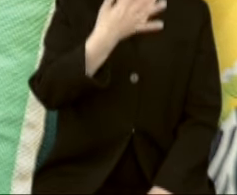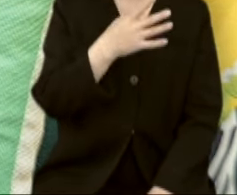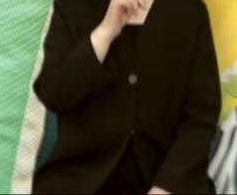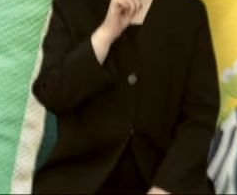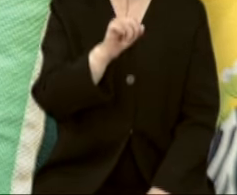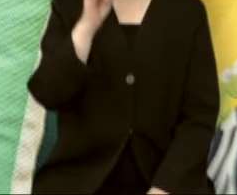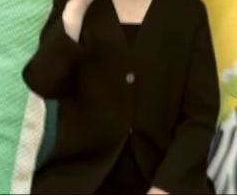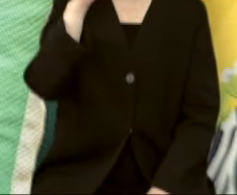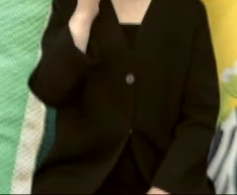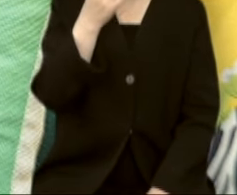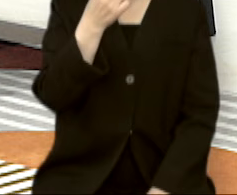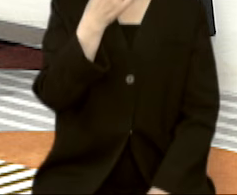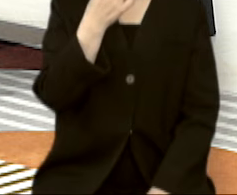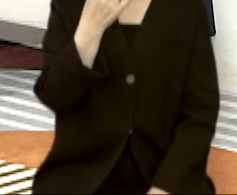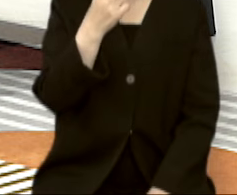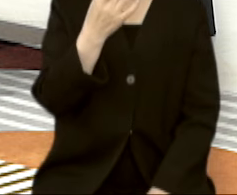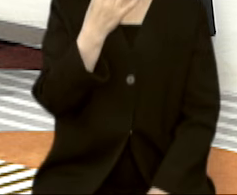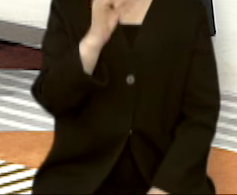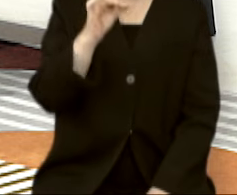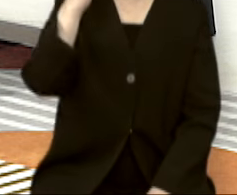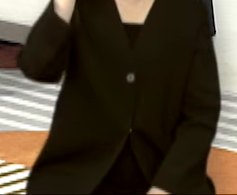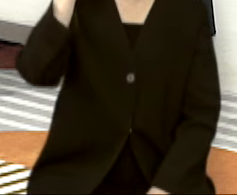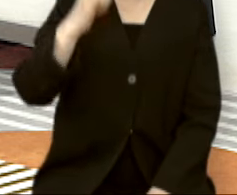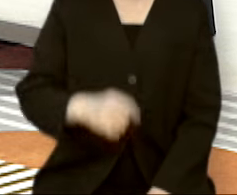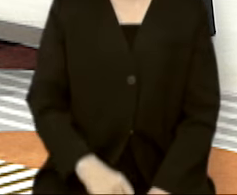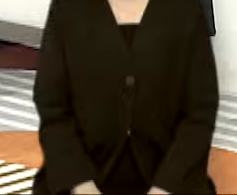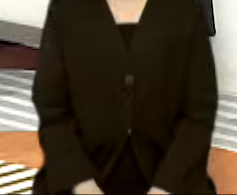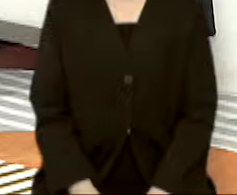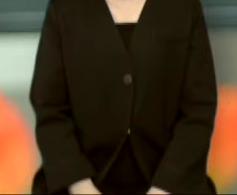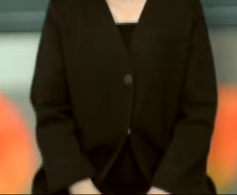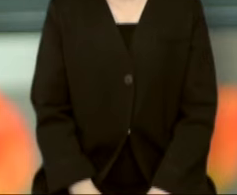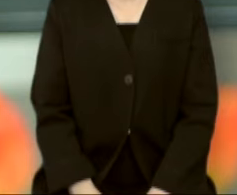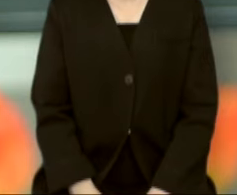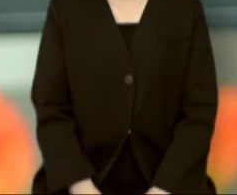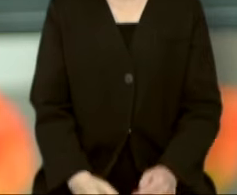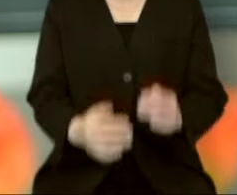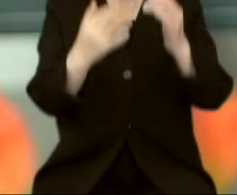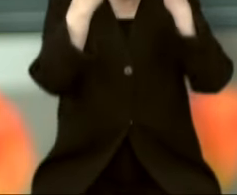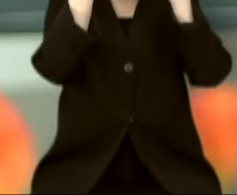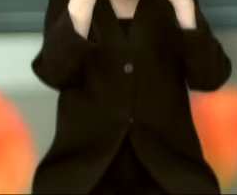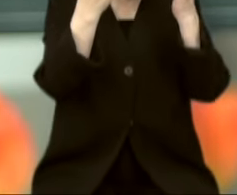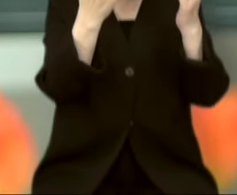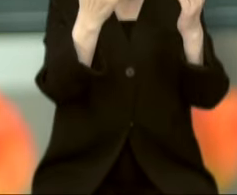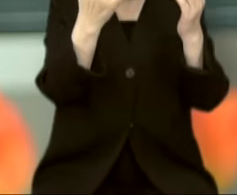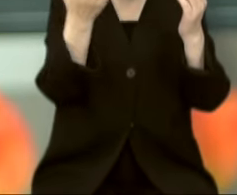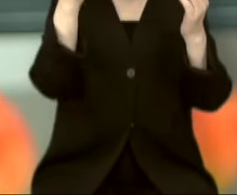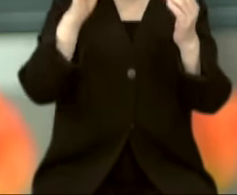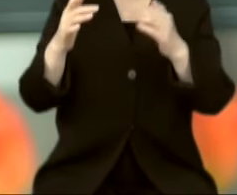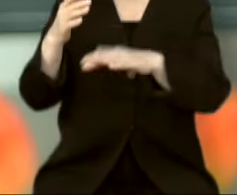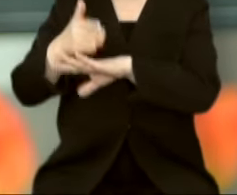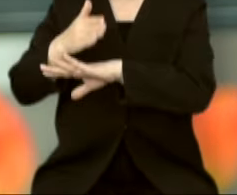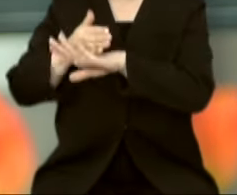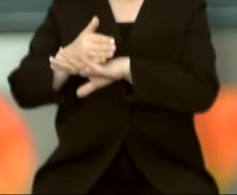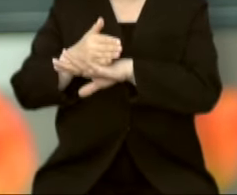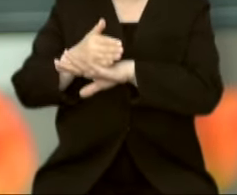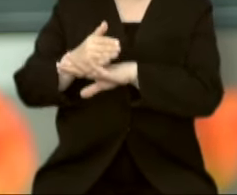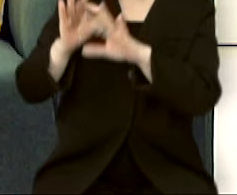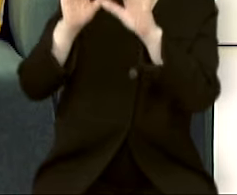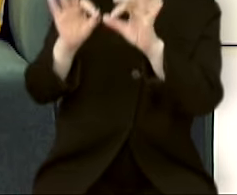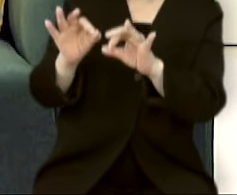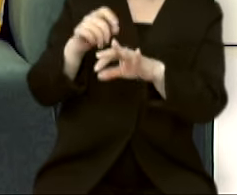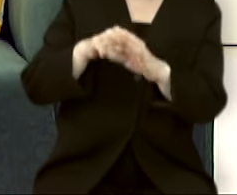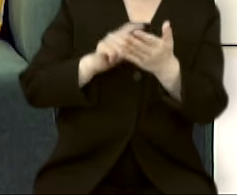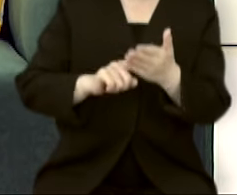힘들다는 거는 별로 생각하지 않고 당연하다고 생각이 들었어요. 네. 고생하면서도 감사하는 아내를 볼 때 어떤 마음이